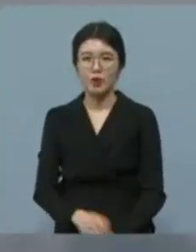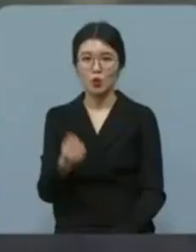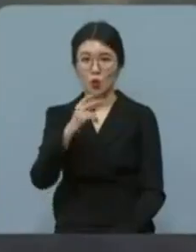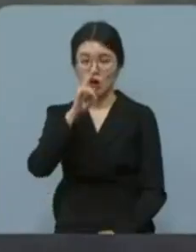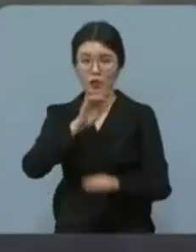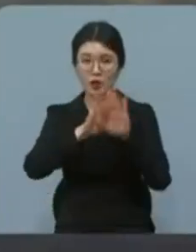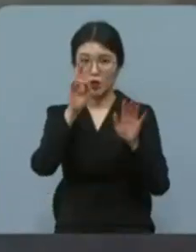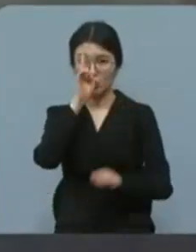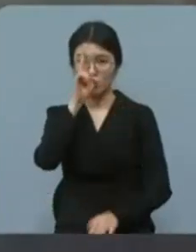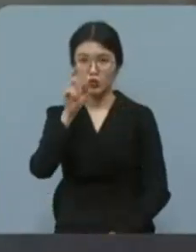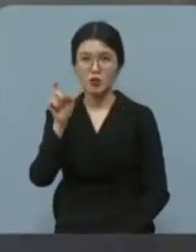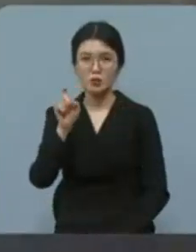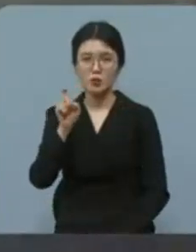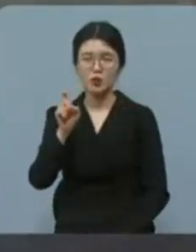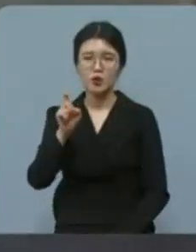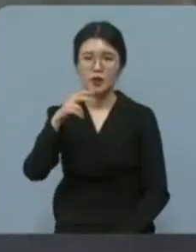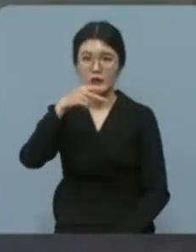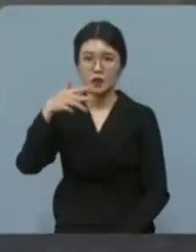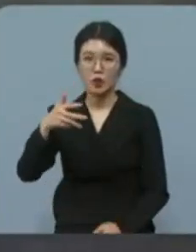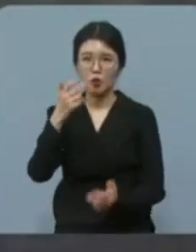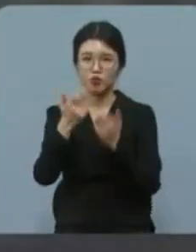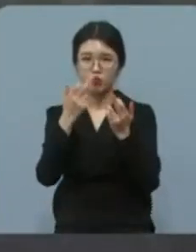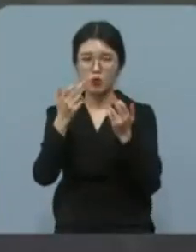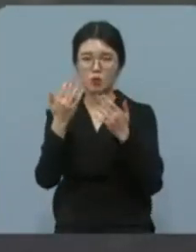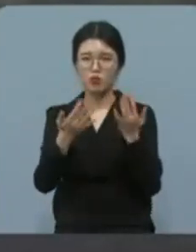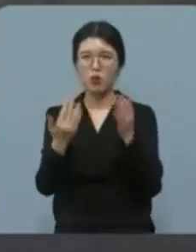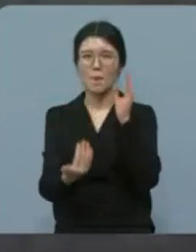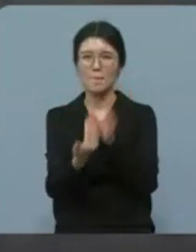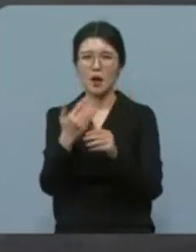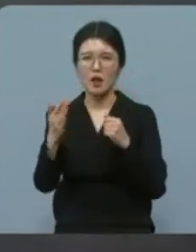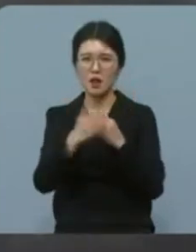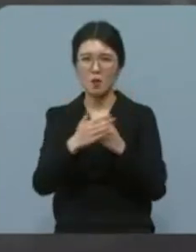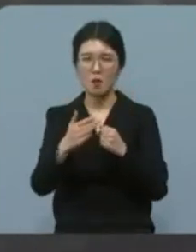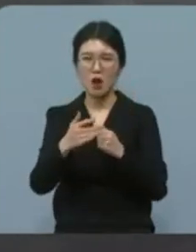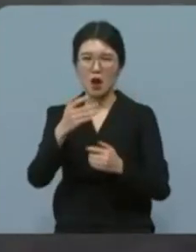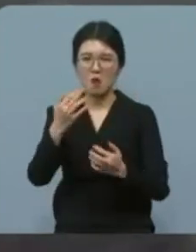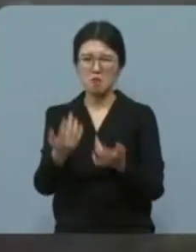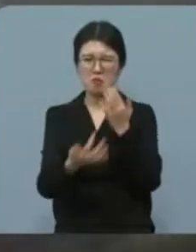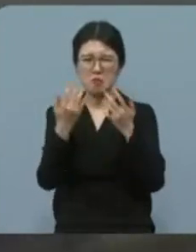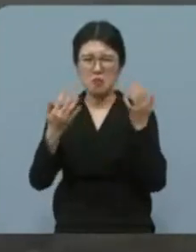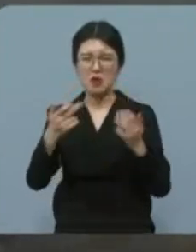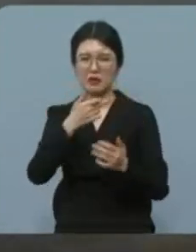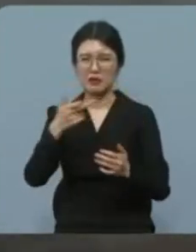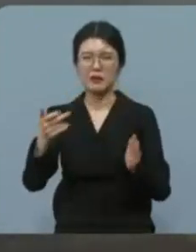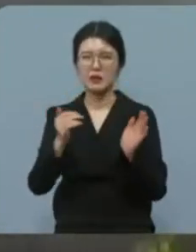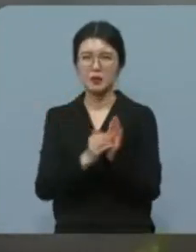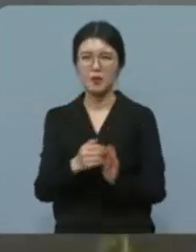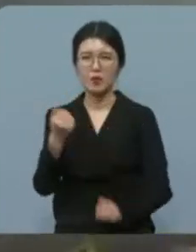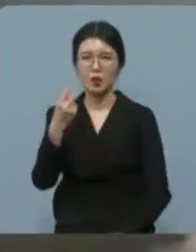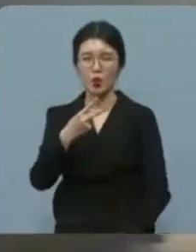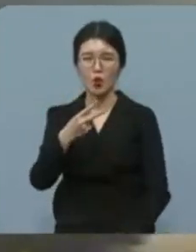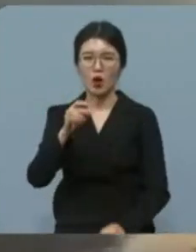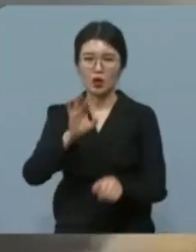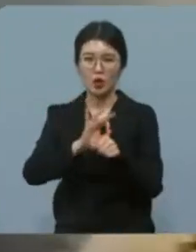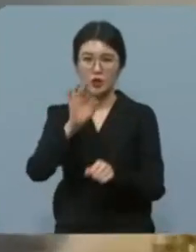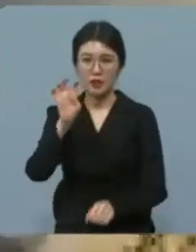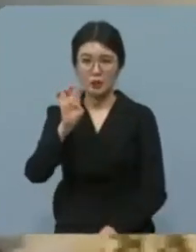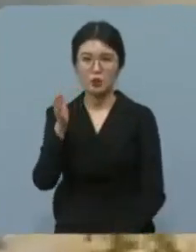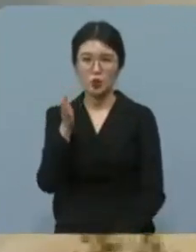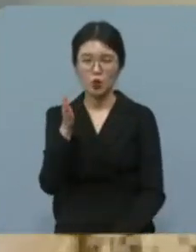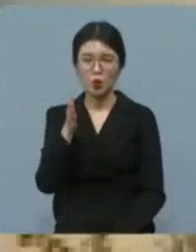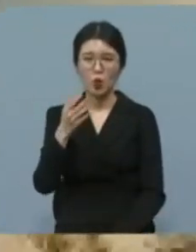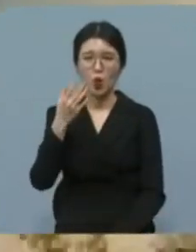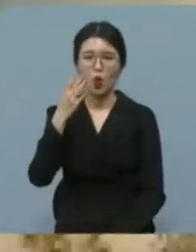12시 10분에는 제천시 청풍면에 야산에서 불이나 살림 2000여 제곱미터가 불에 탔고 앞서 오전 10시 40분쯤에